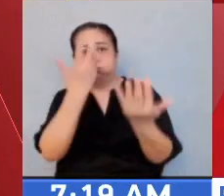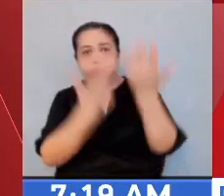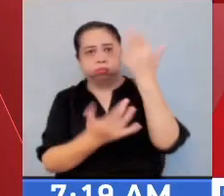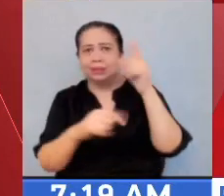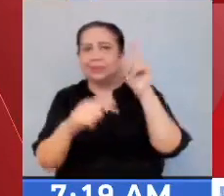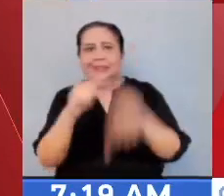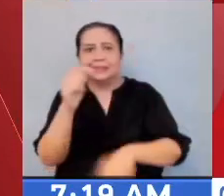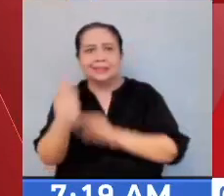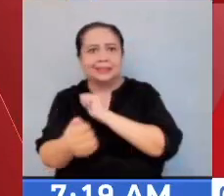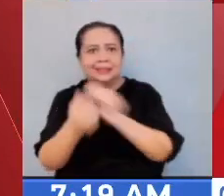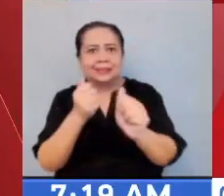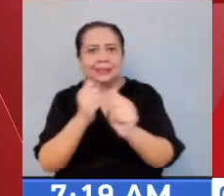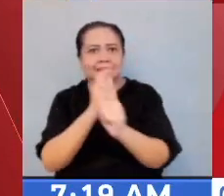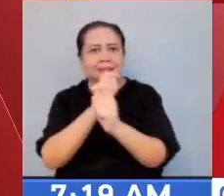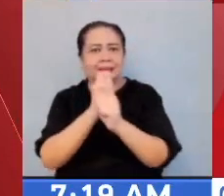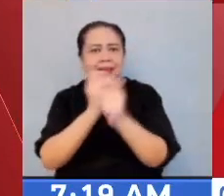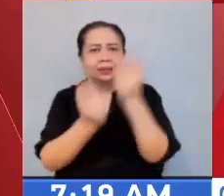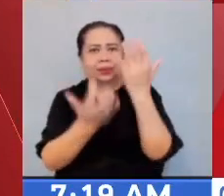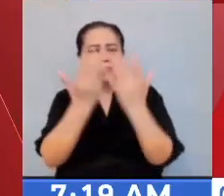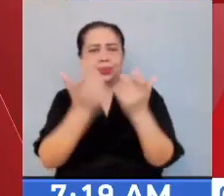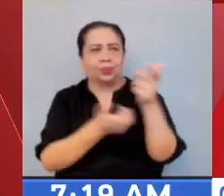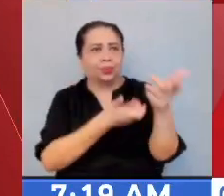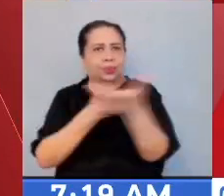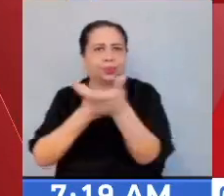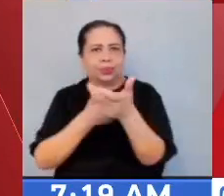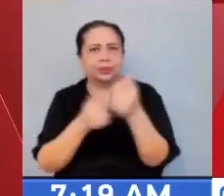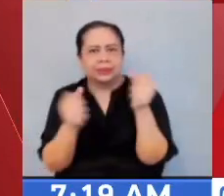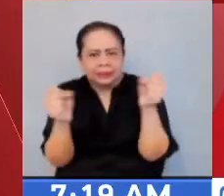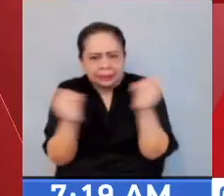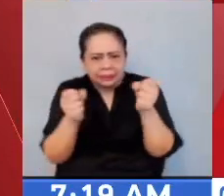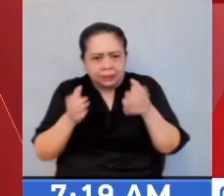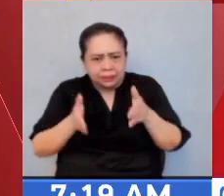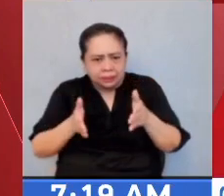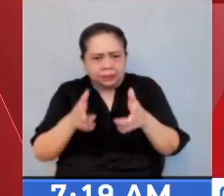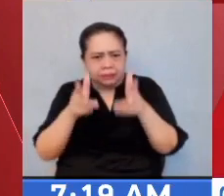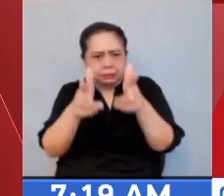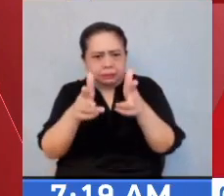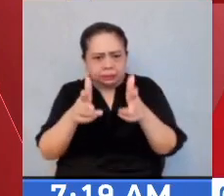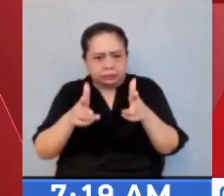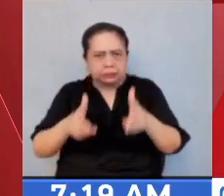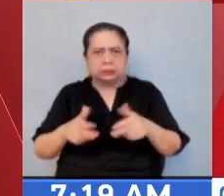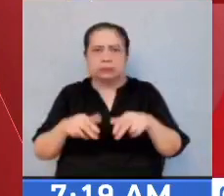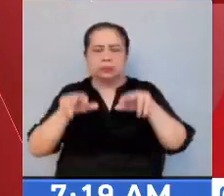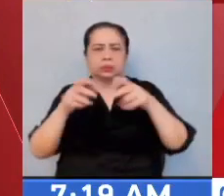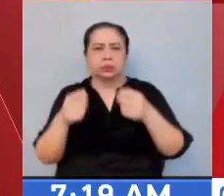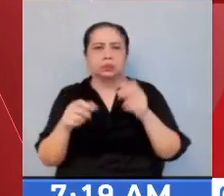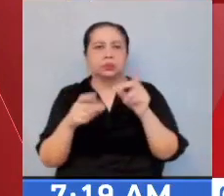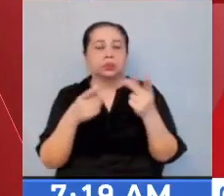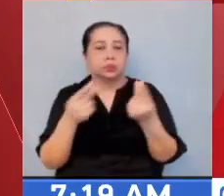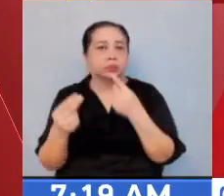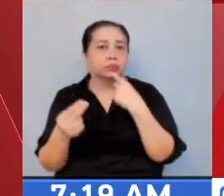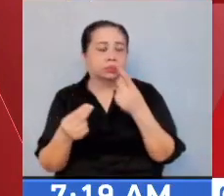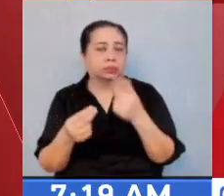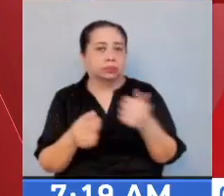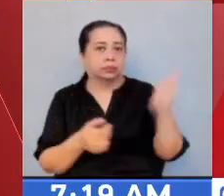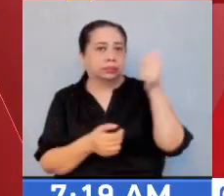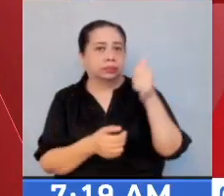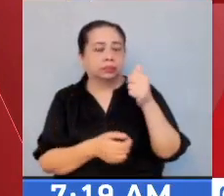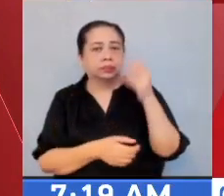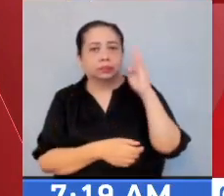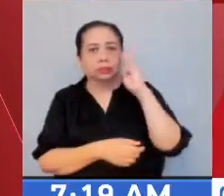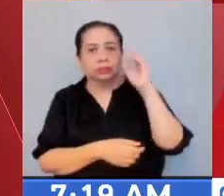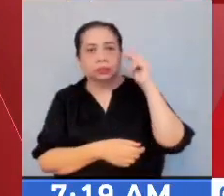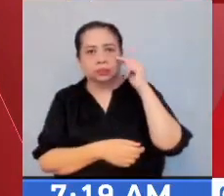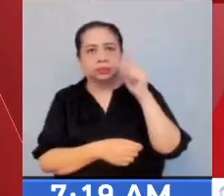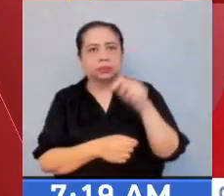mga bumbero doon sa area dahil sa sikip ng mga kalsada. Ang binabanggit ni Colonel Lebrija na dadaanan naman nila yon,